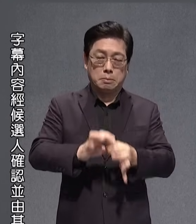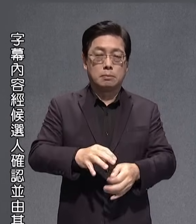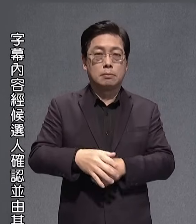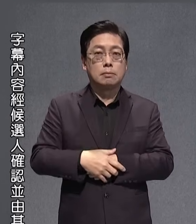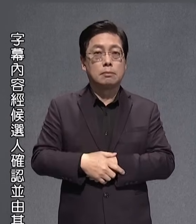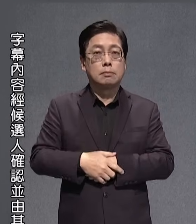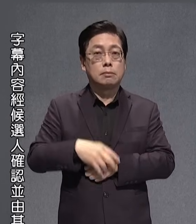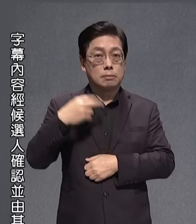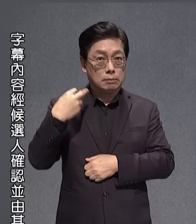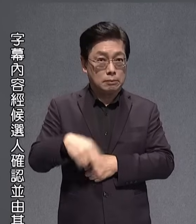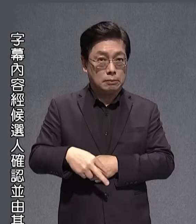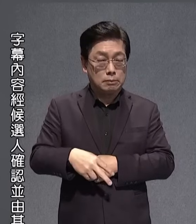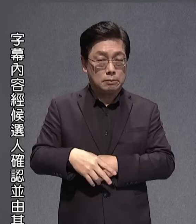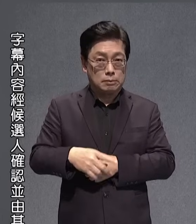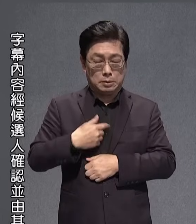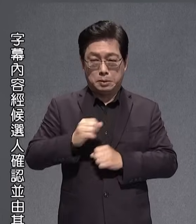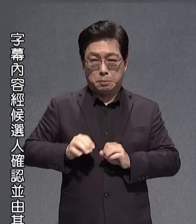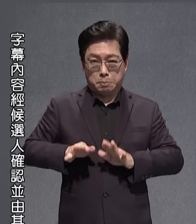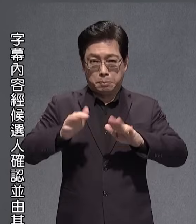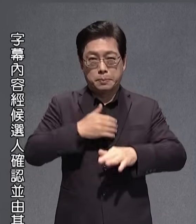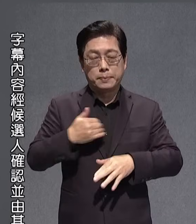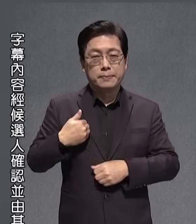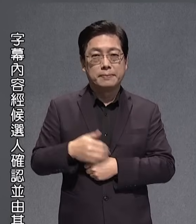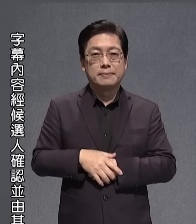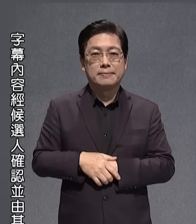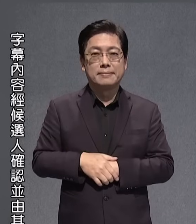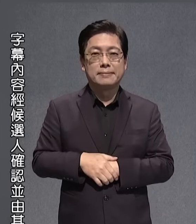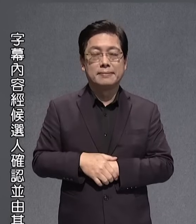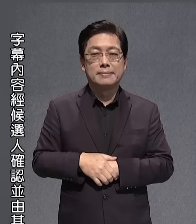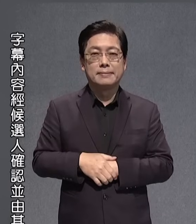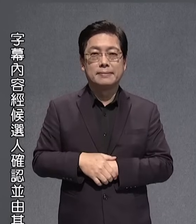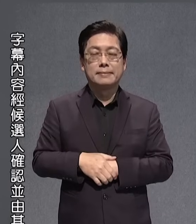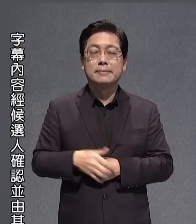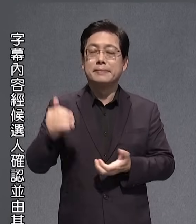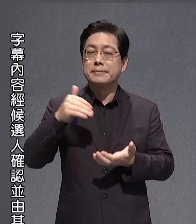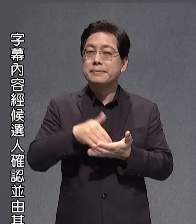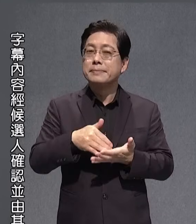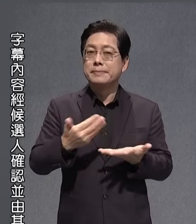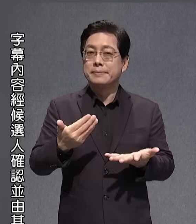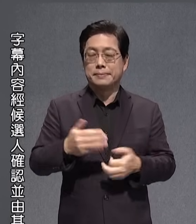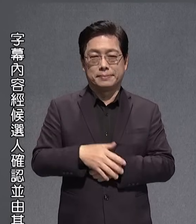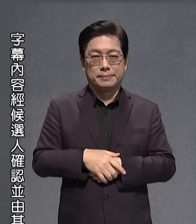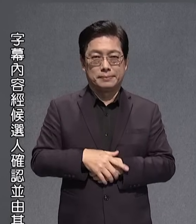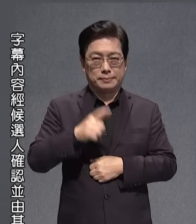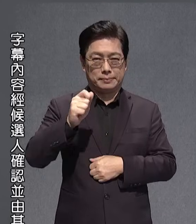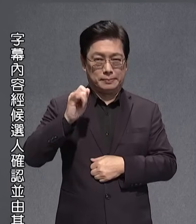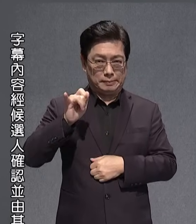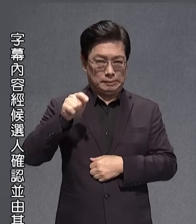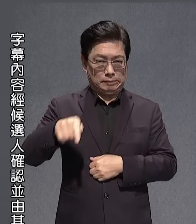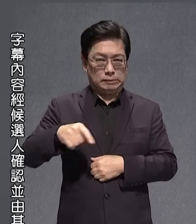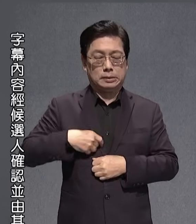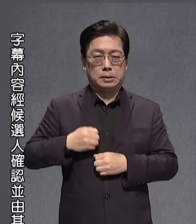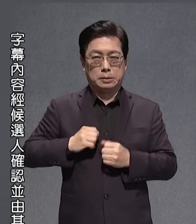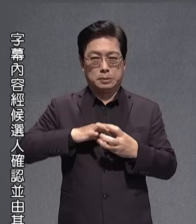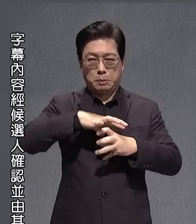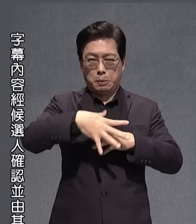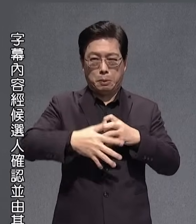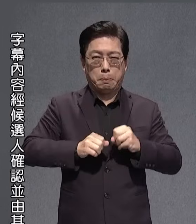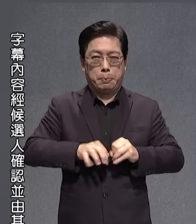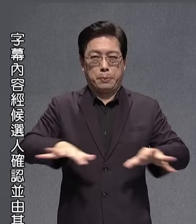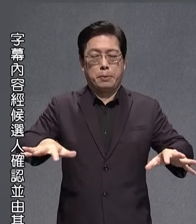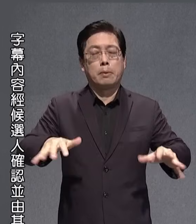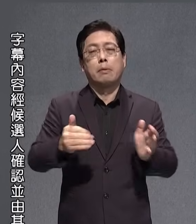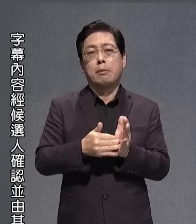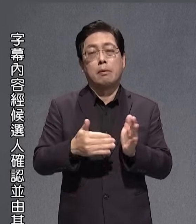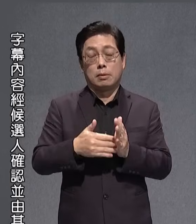且兴盛的发展。结论， AI 浪潮已经席卷全球，我们的